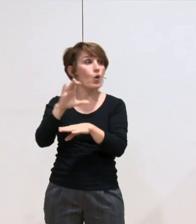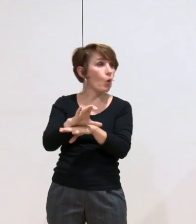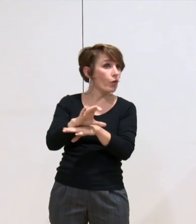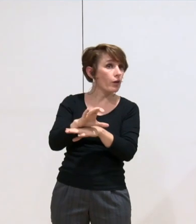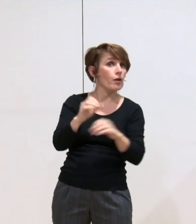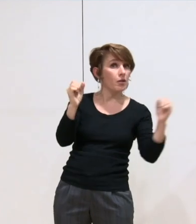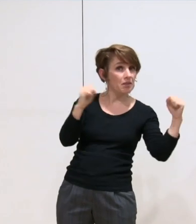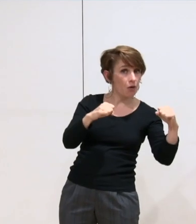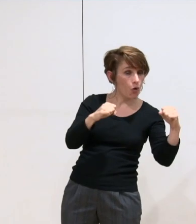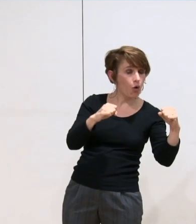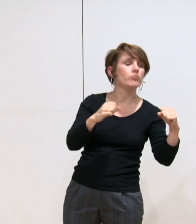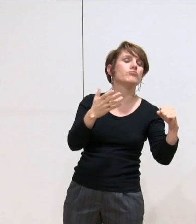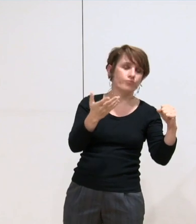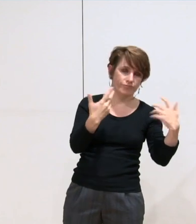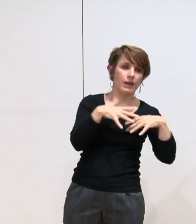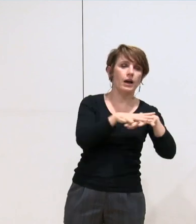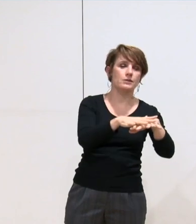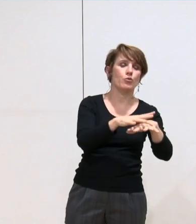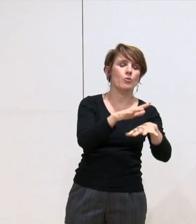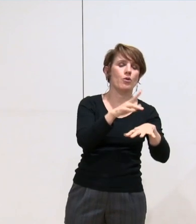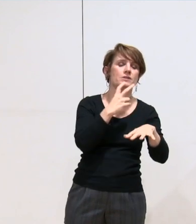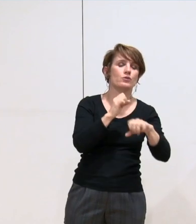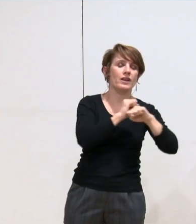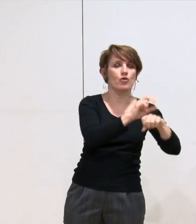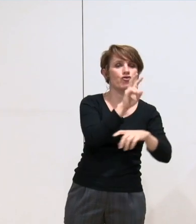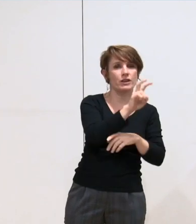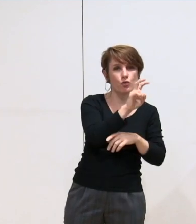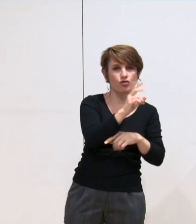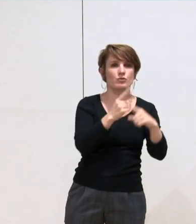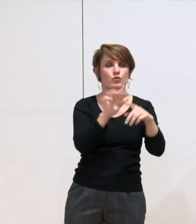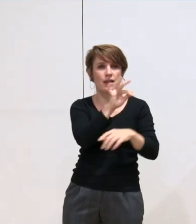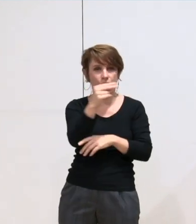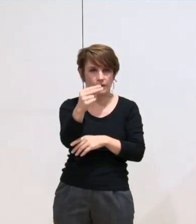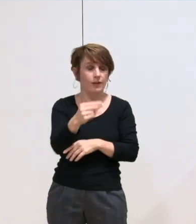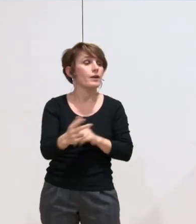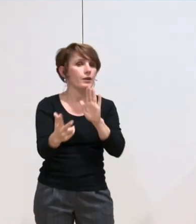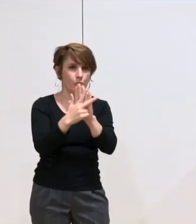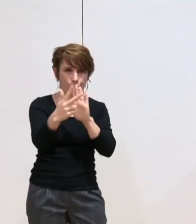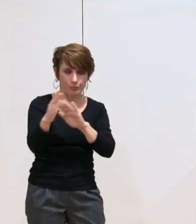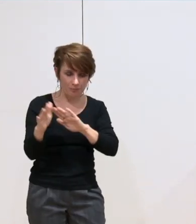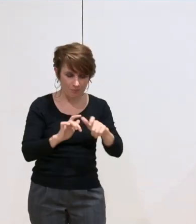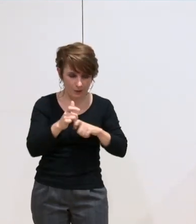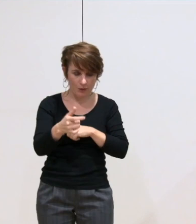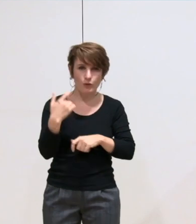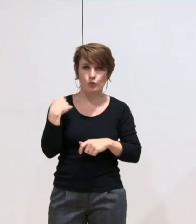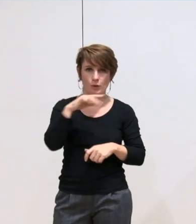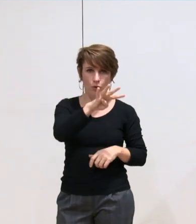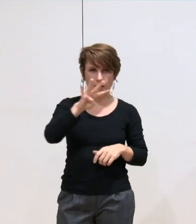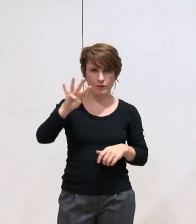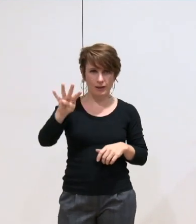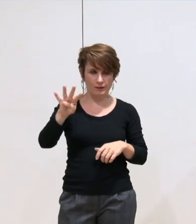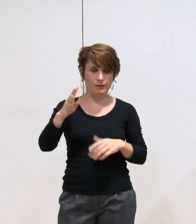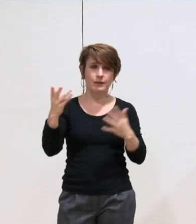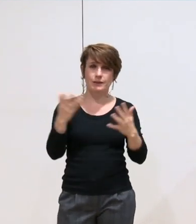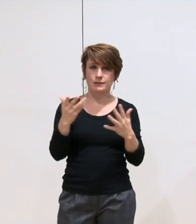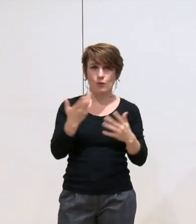pour ? Le Front National, le Rassemblement Citoyen de la Gauche et les Écologistes. Délibération adoptée. La 44 est une décharge